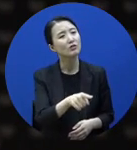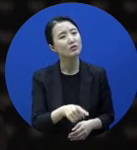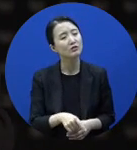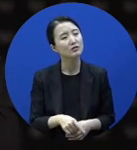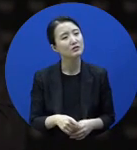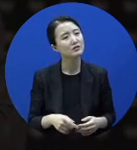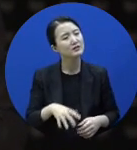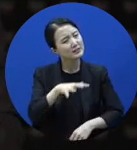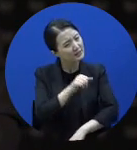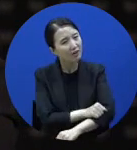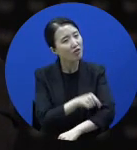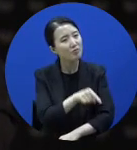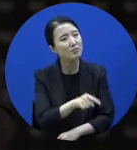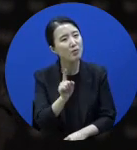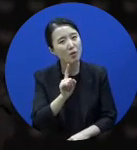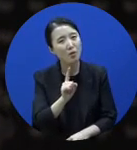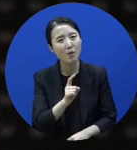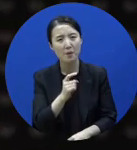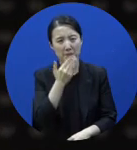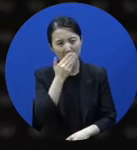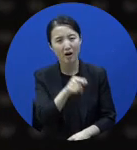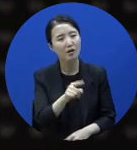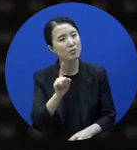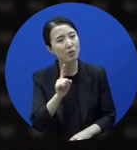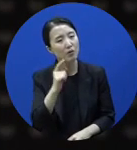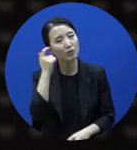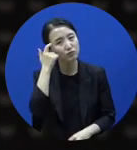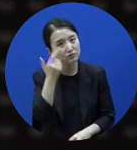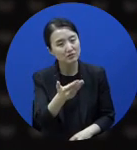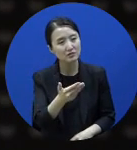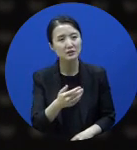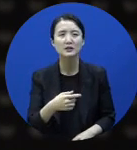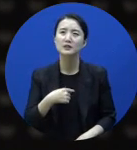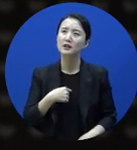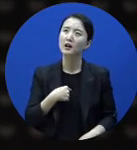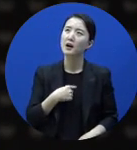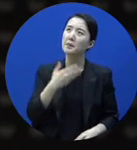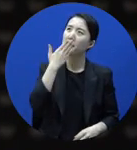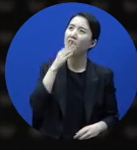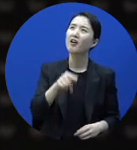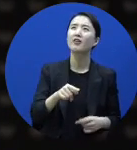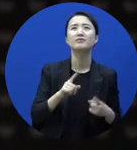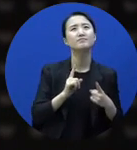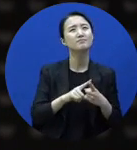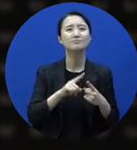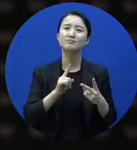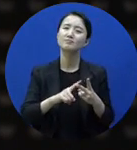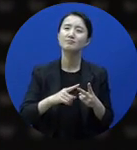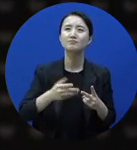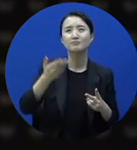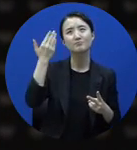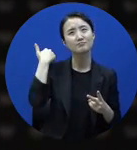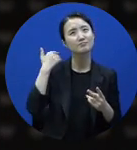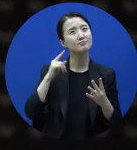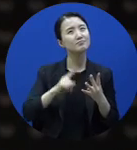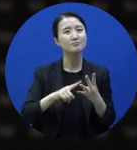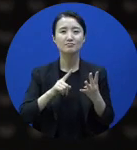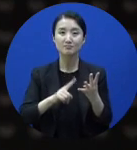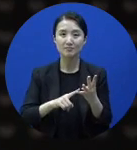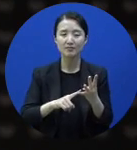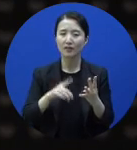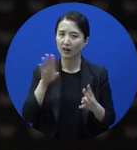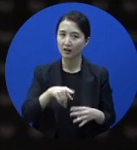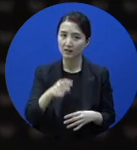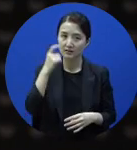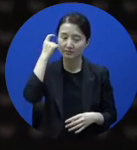많이들 분들한테 너 뭐 잘해? 그러면 나 이것도 잘하는데 옛날에 뭐 했는데 많은 생각들을 하게 돼요. 사실 근데 그게 쉽지가 않은